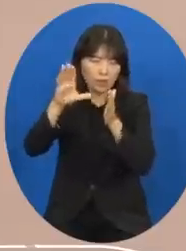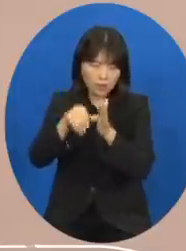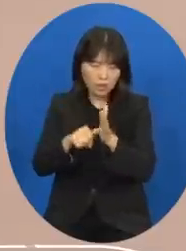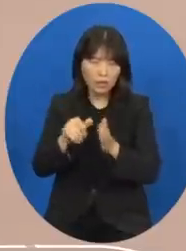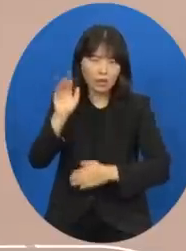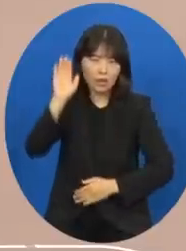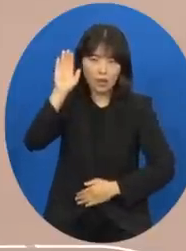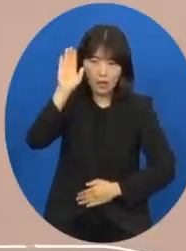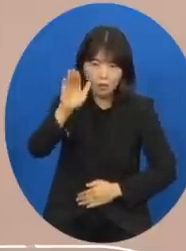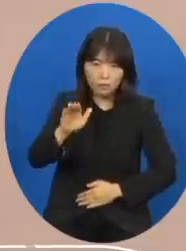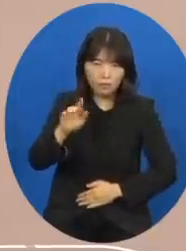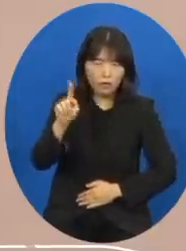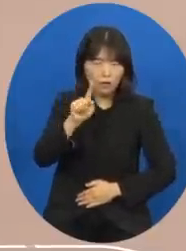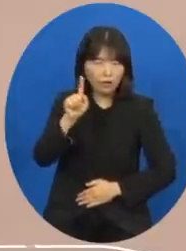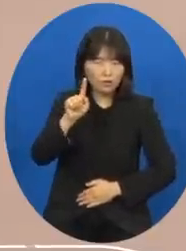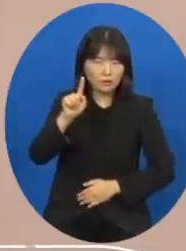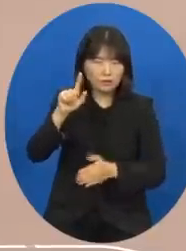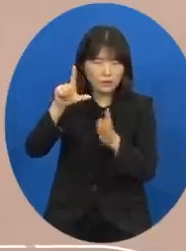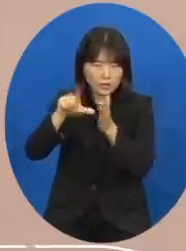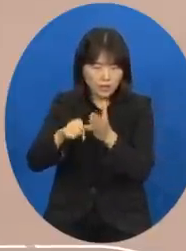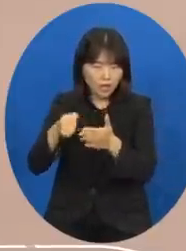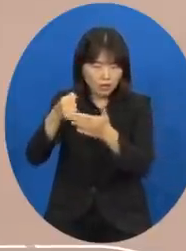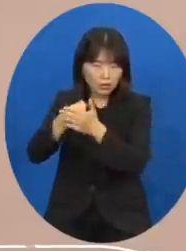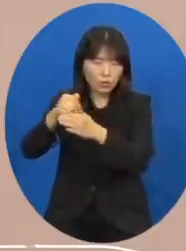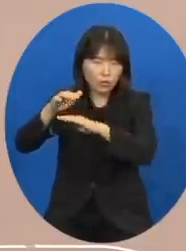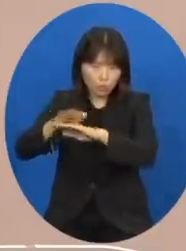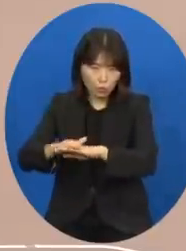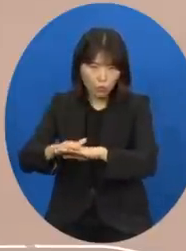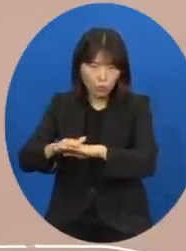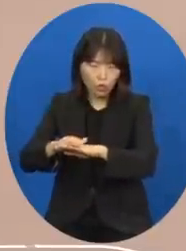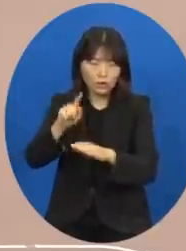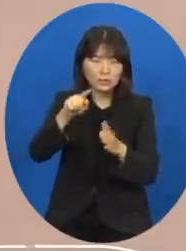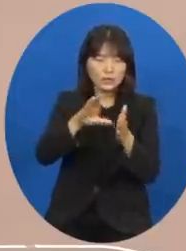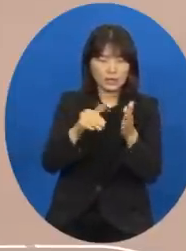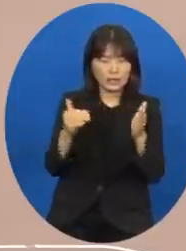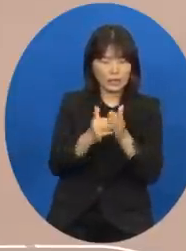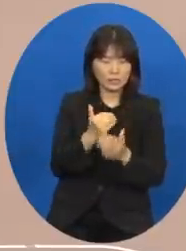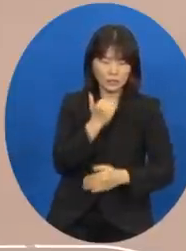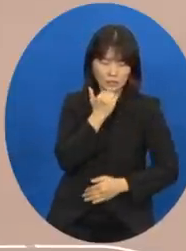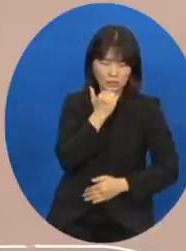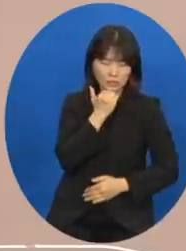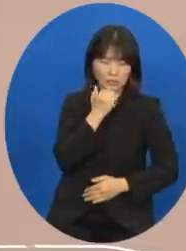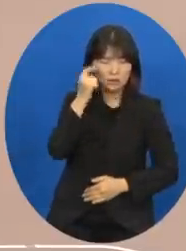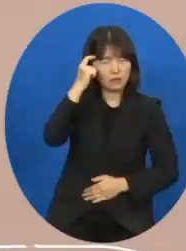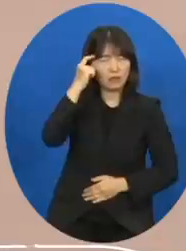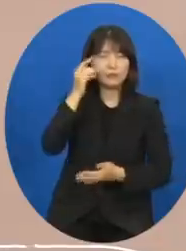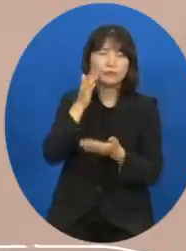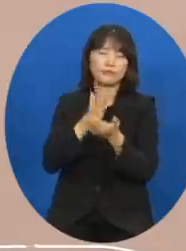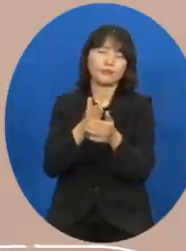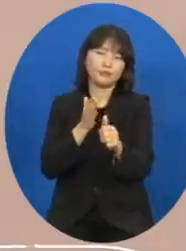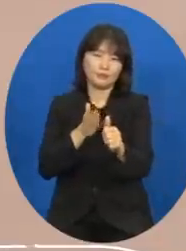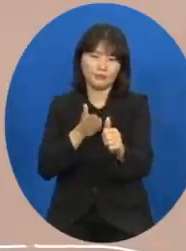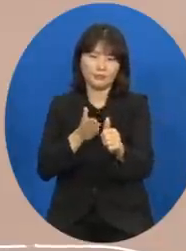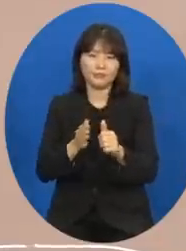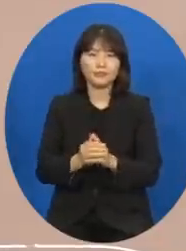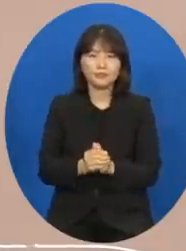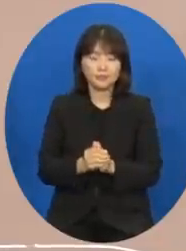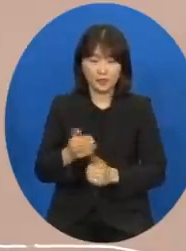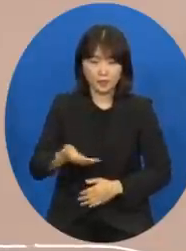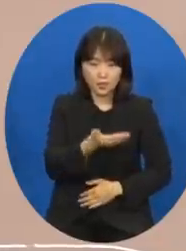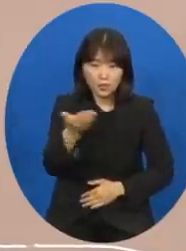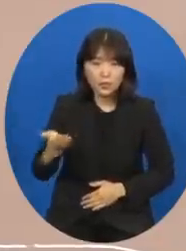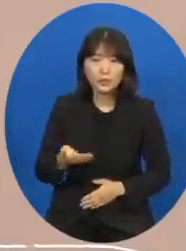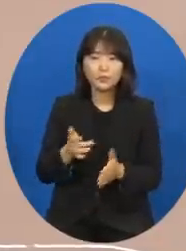앞으로 어느 시간에 정해두셔서 그때까지 기다린다고도 생각하지 마시기 바랍니다. 여러분이